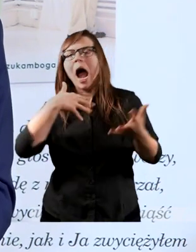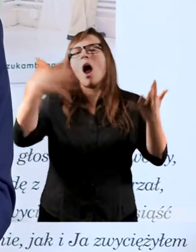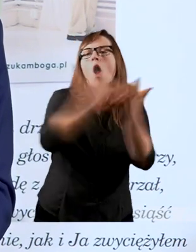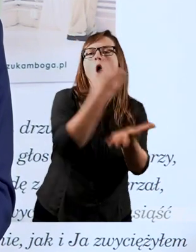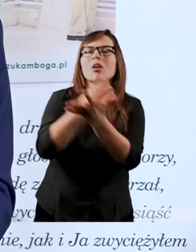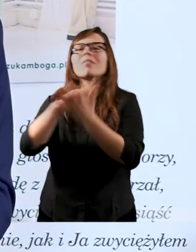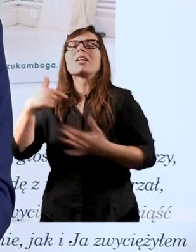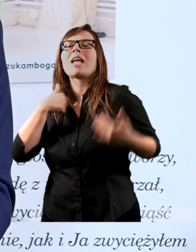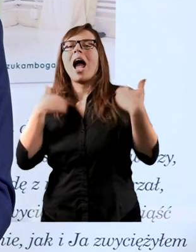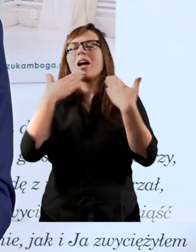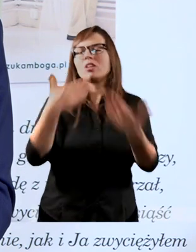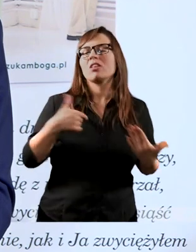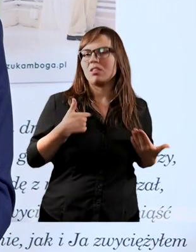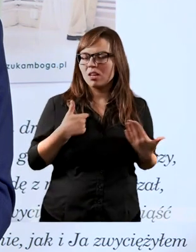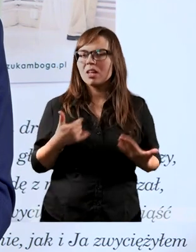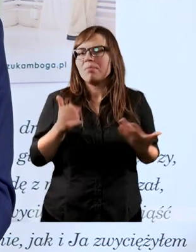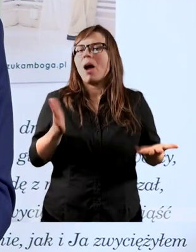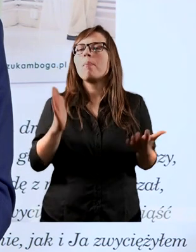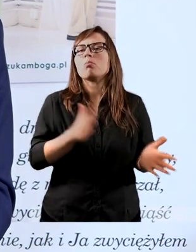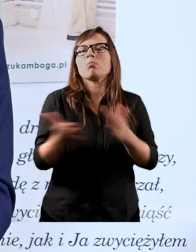tamto. Jak ja nagle mam